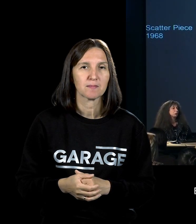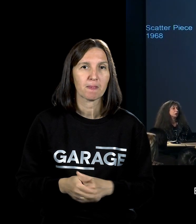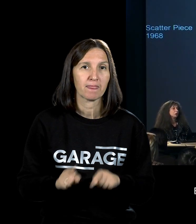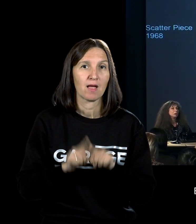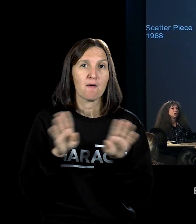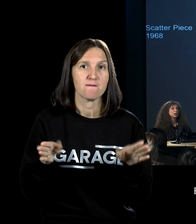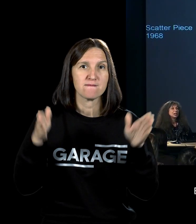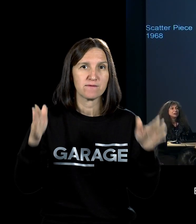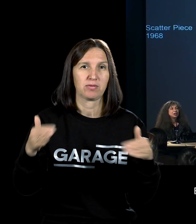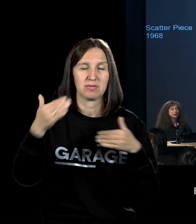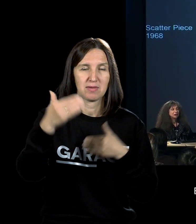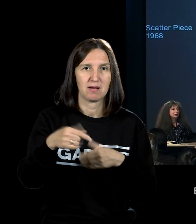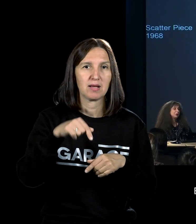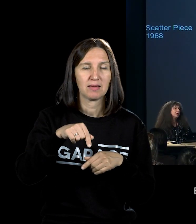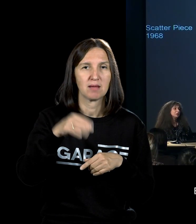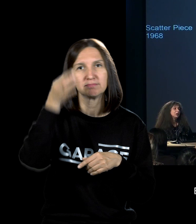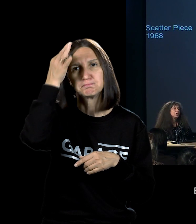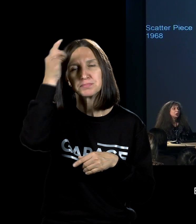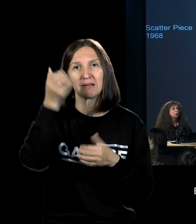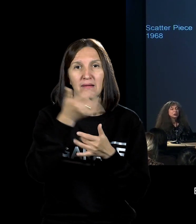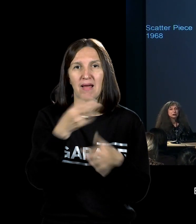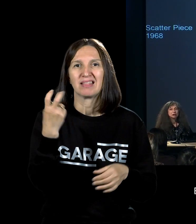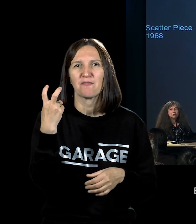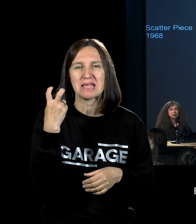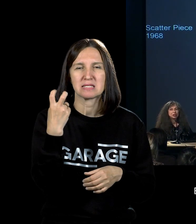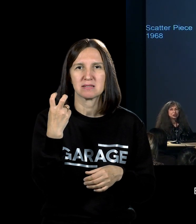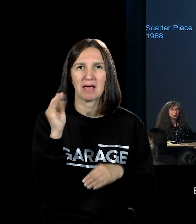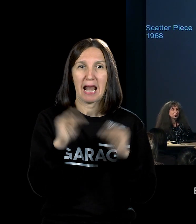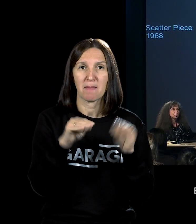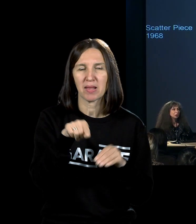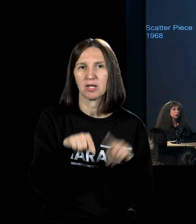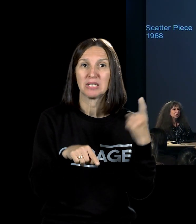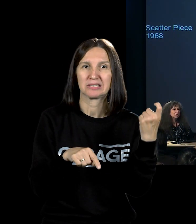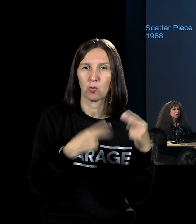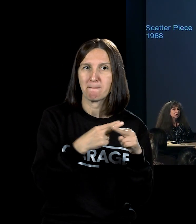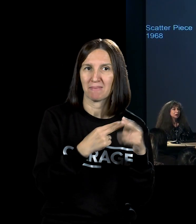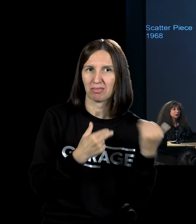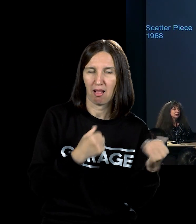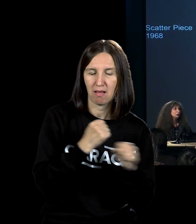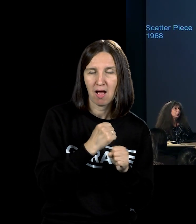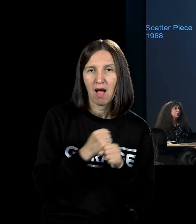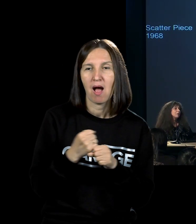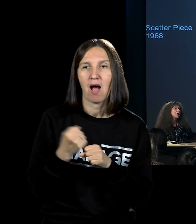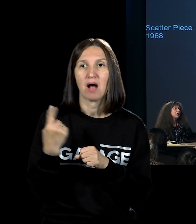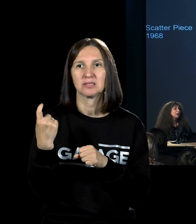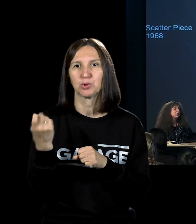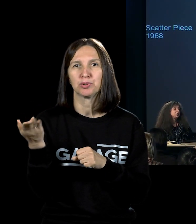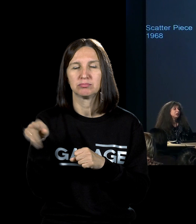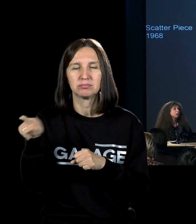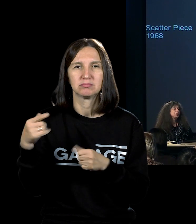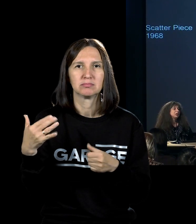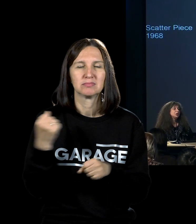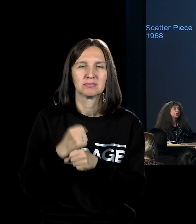штука, в которой было ровно 200 элементов, 100 из них металлические, 100 из них сделаны из войлока.